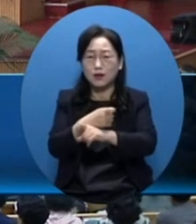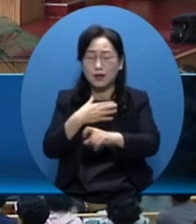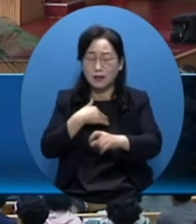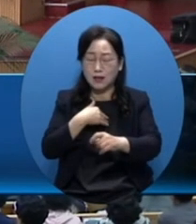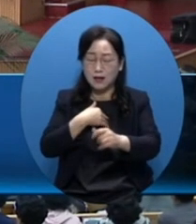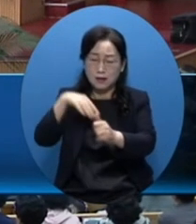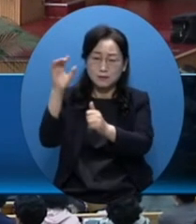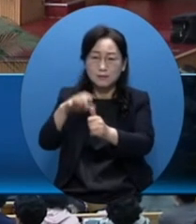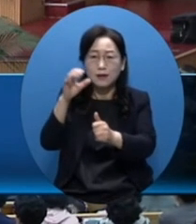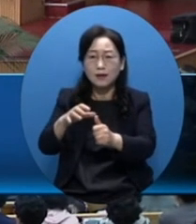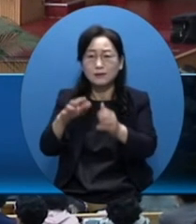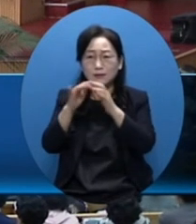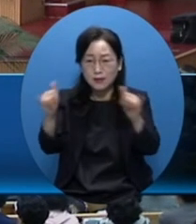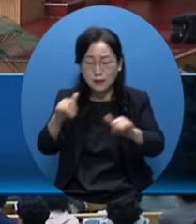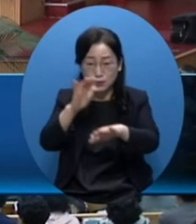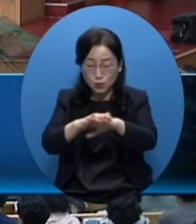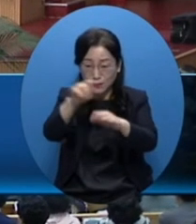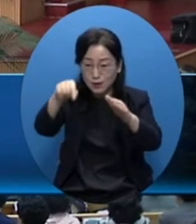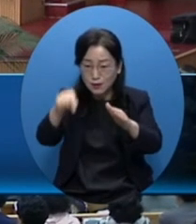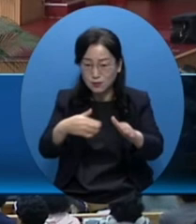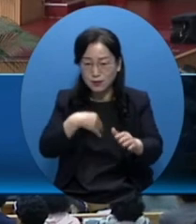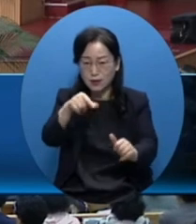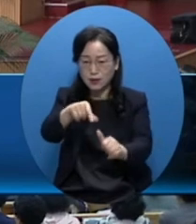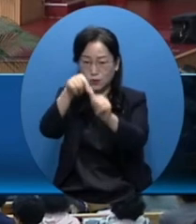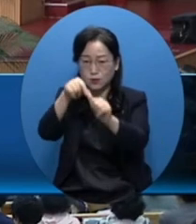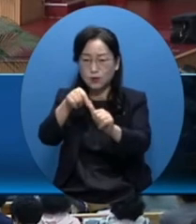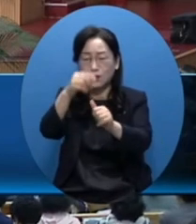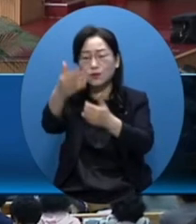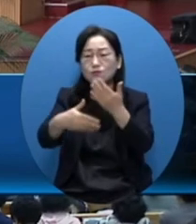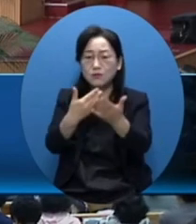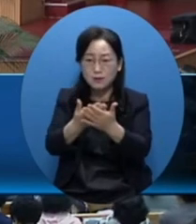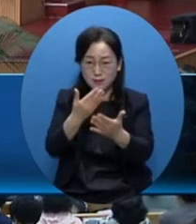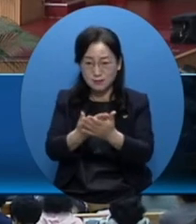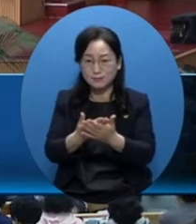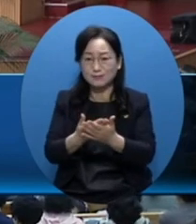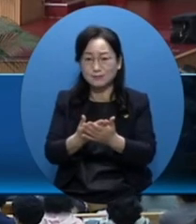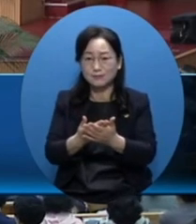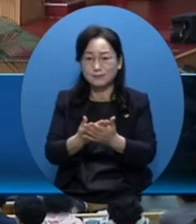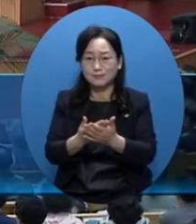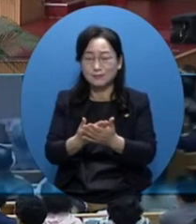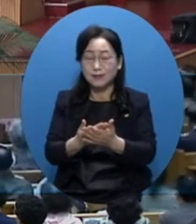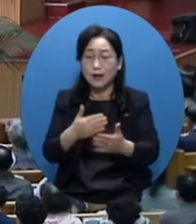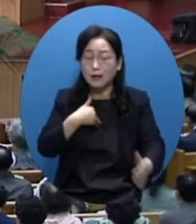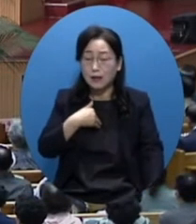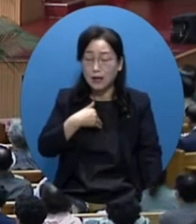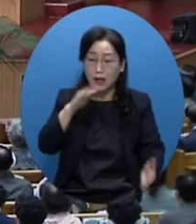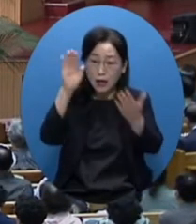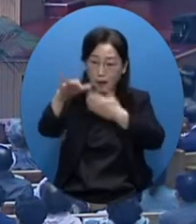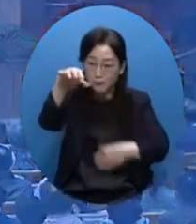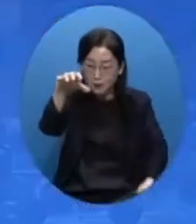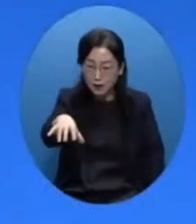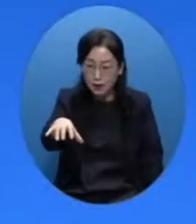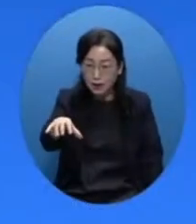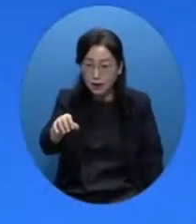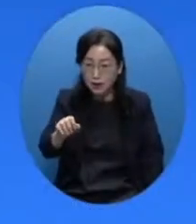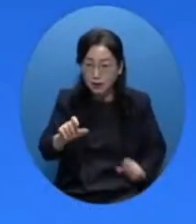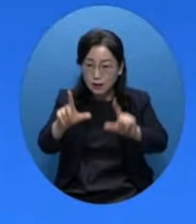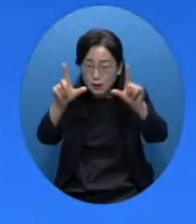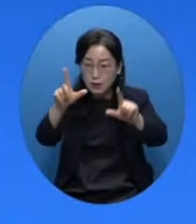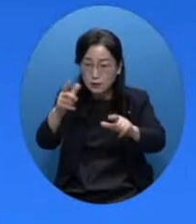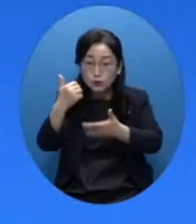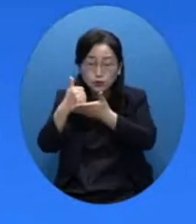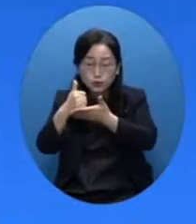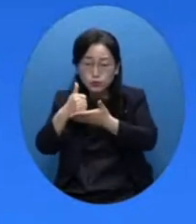들과 나를 핍박하는 자들의 손에서 나를 건져 주소서 내 앞날이 주의 손에 달려있습니다 나의